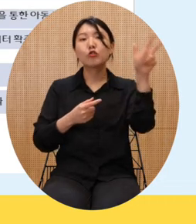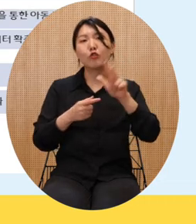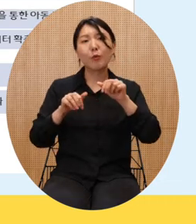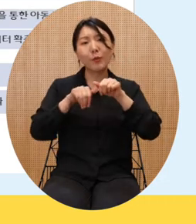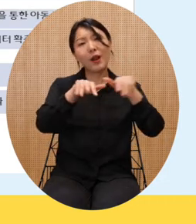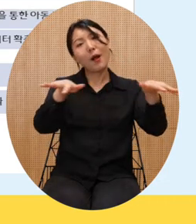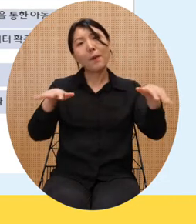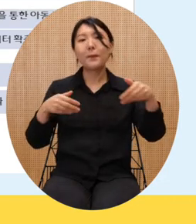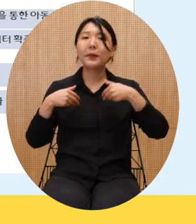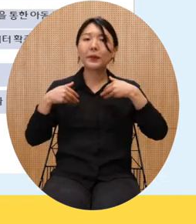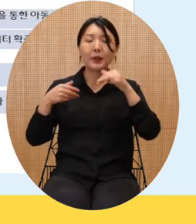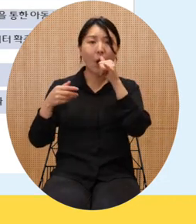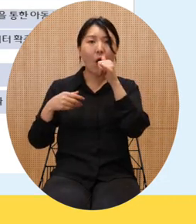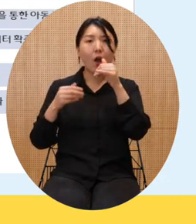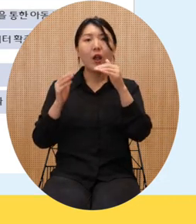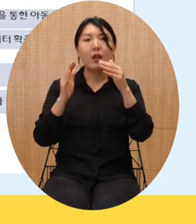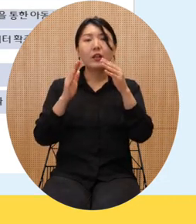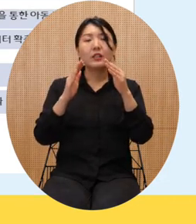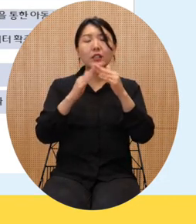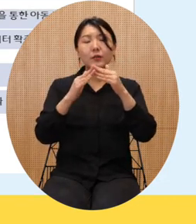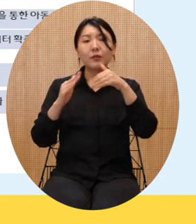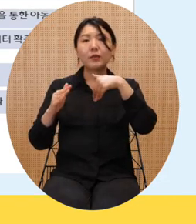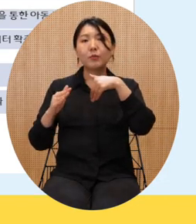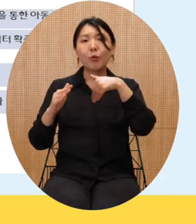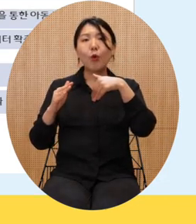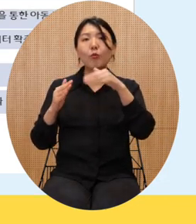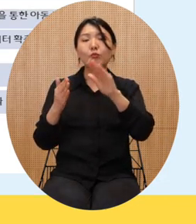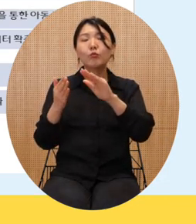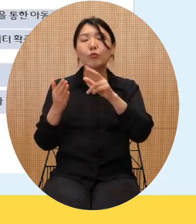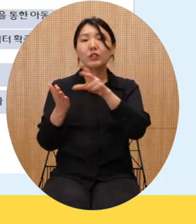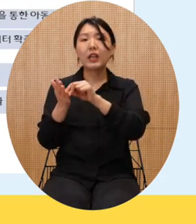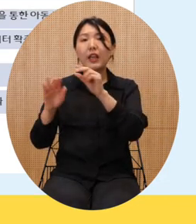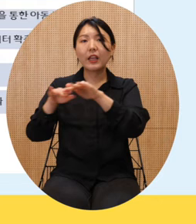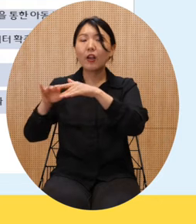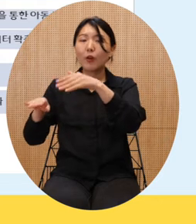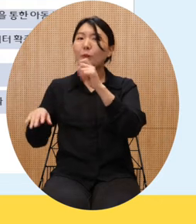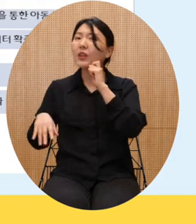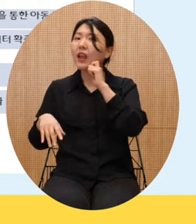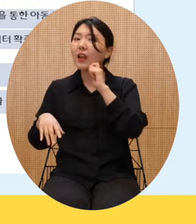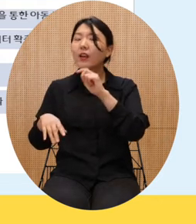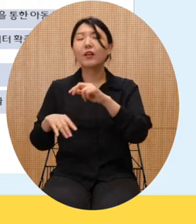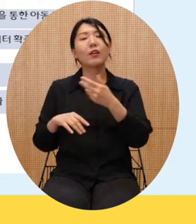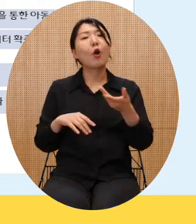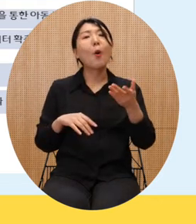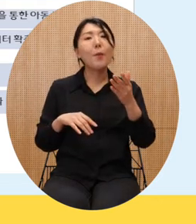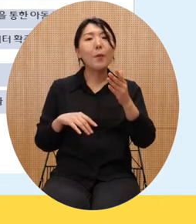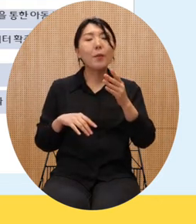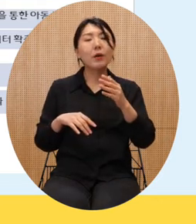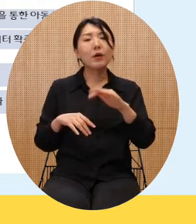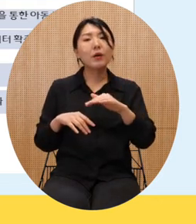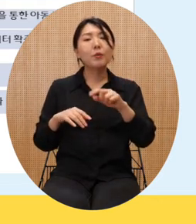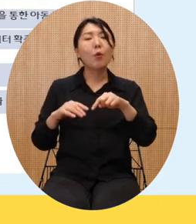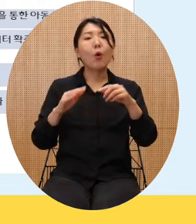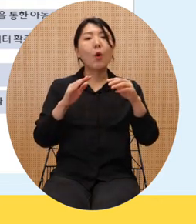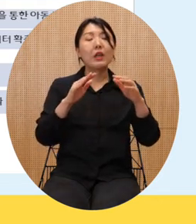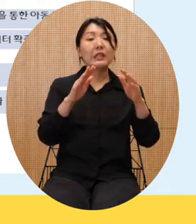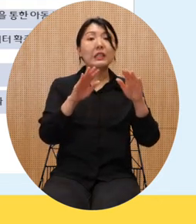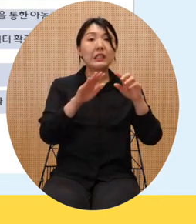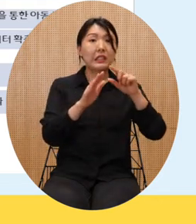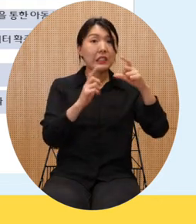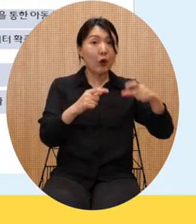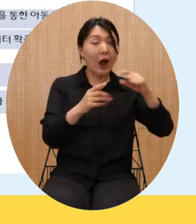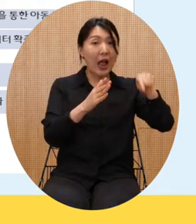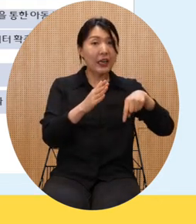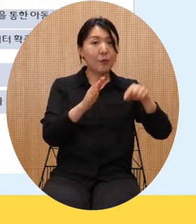그런 곳인데요. 전국적으로 이런 것도 많이 만들어져야 된다고 생각합니다. 집으로 당장 다 이 문제를 해결할 수 없으니, 아이들이 갈 수 있는